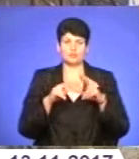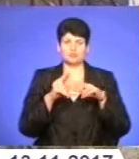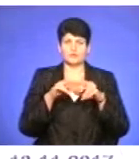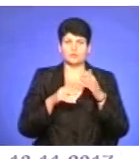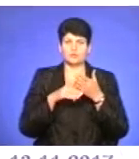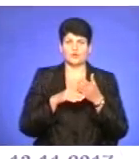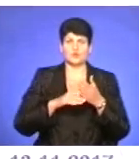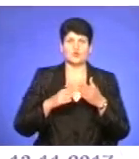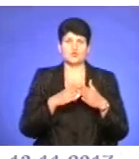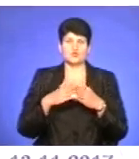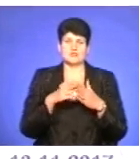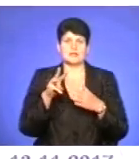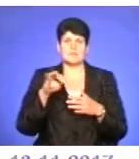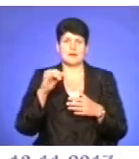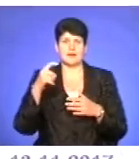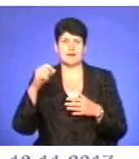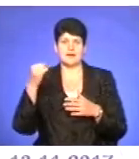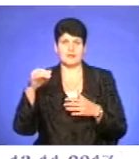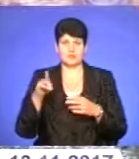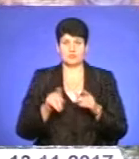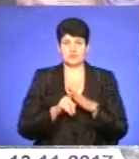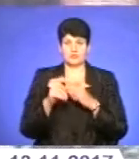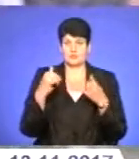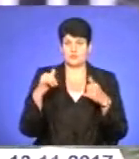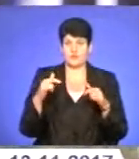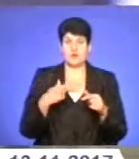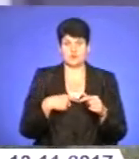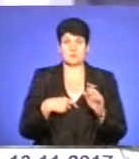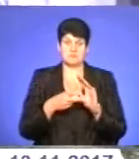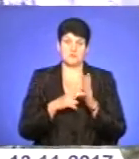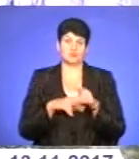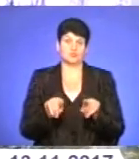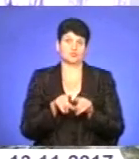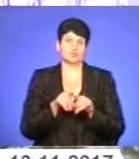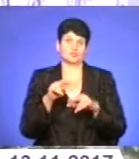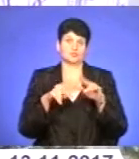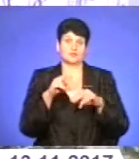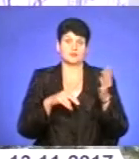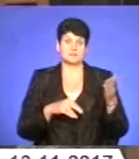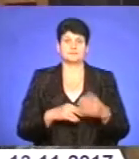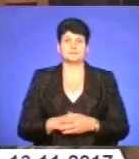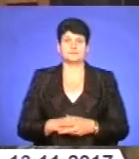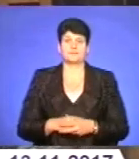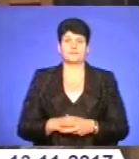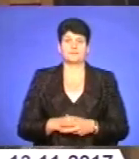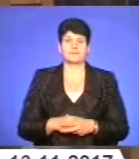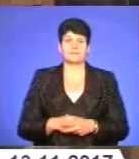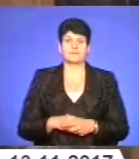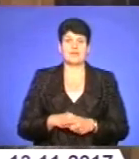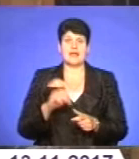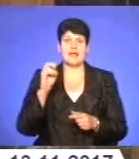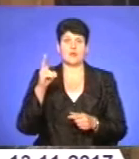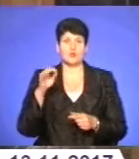допоміг сусід Михайло. Каже, спочатку ідея здивувала, а тепер і собі планує збудувати такий же. Екологічно чистий